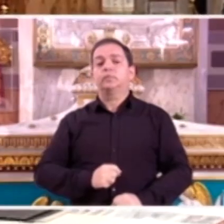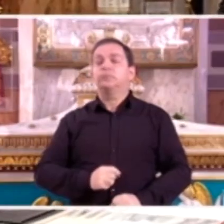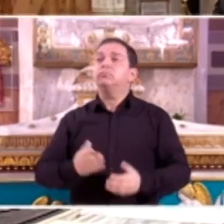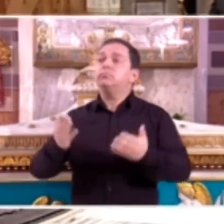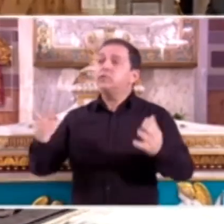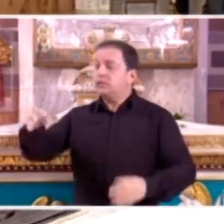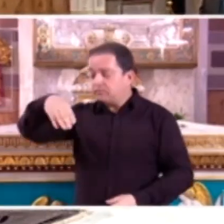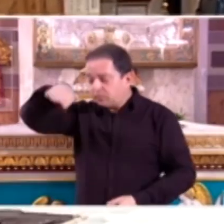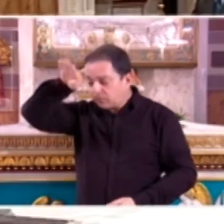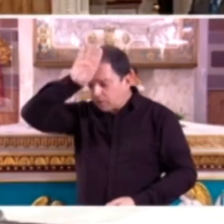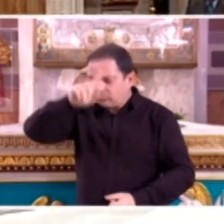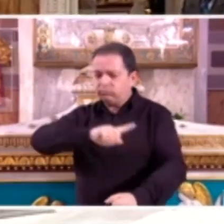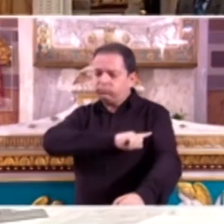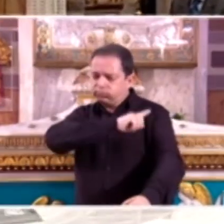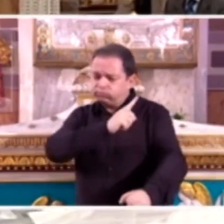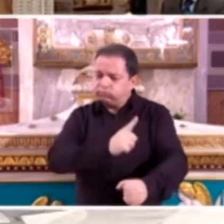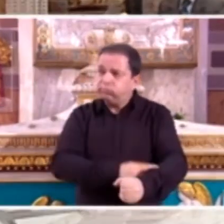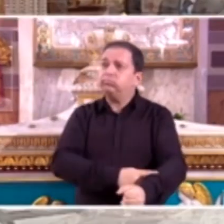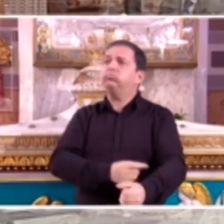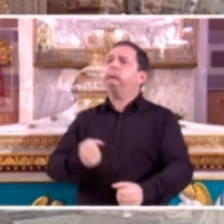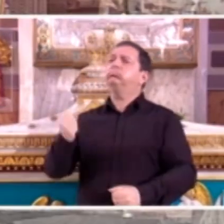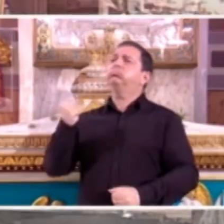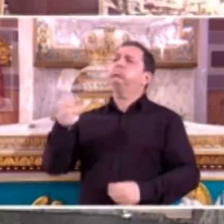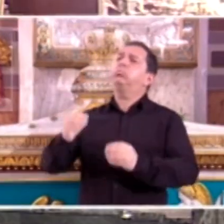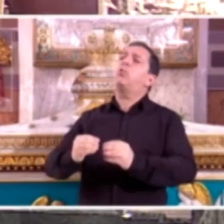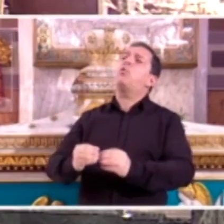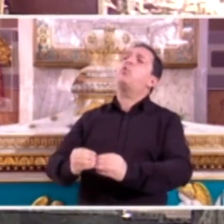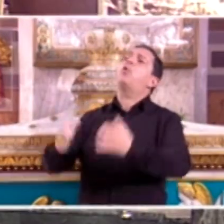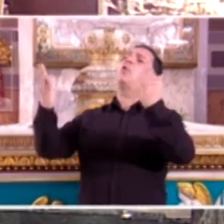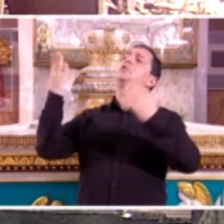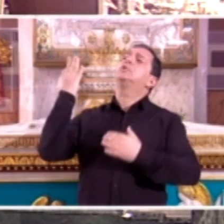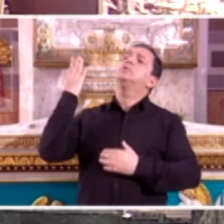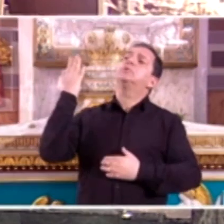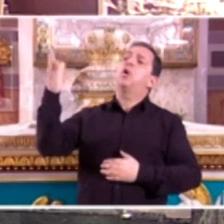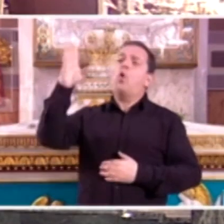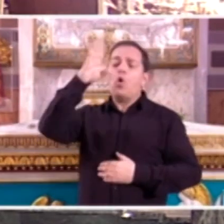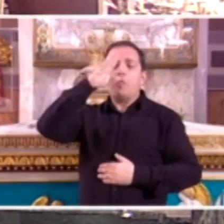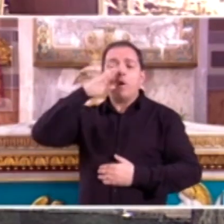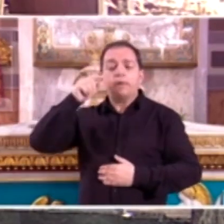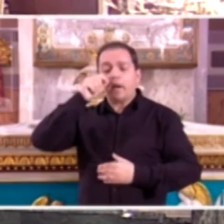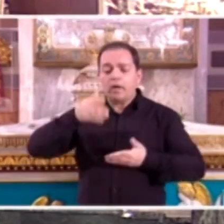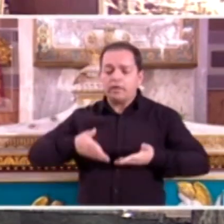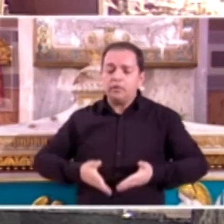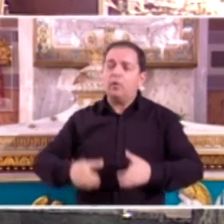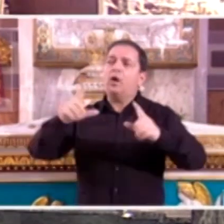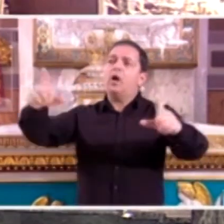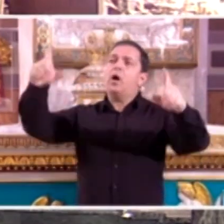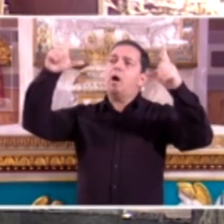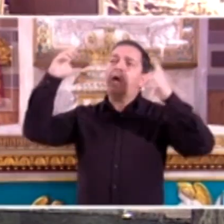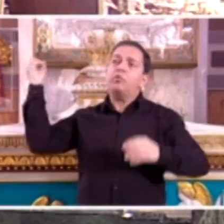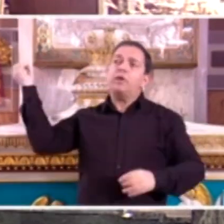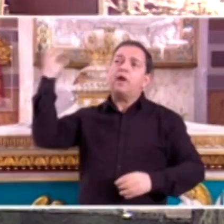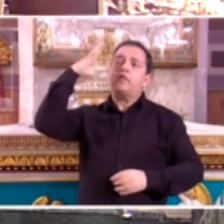ότι σου εστίν η βασιλεία και η δύναμη και η δόξα του Πατρός και του Υιού και του